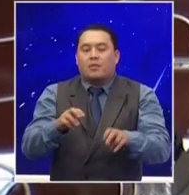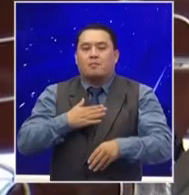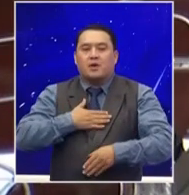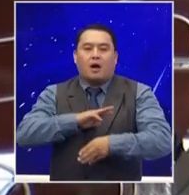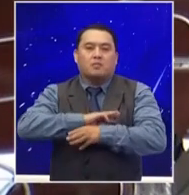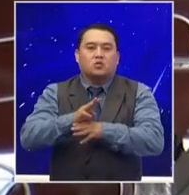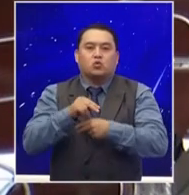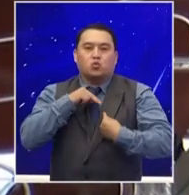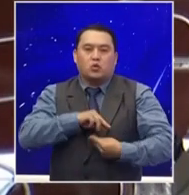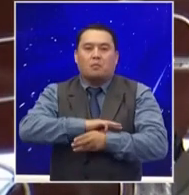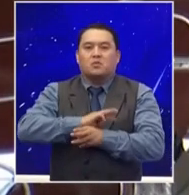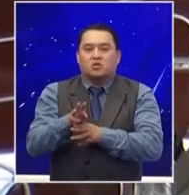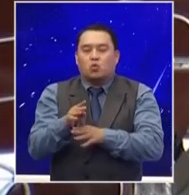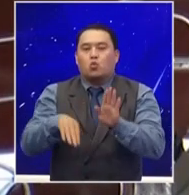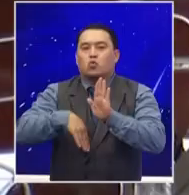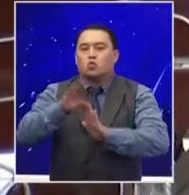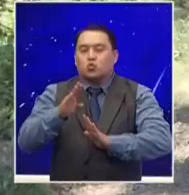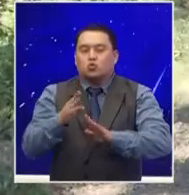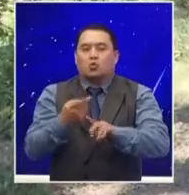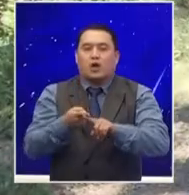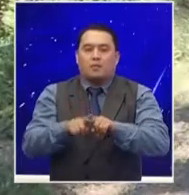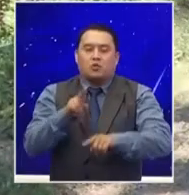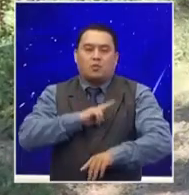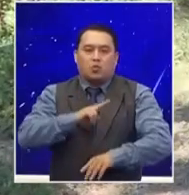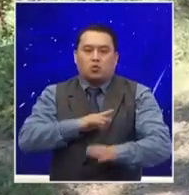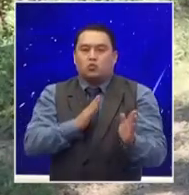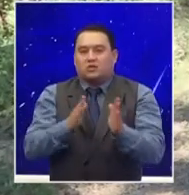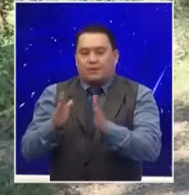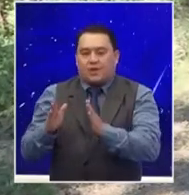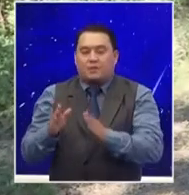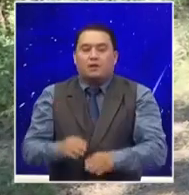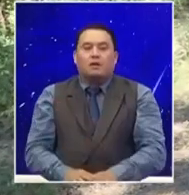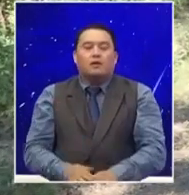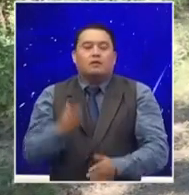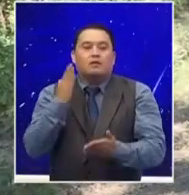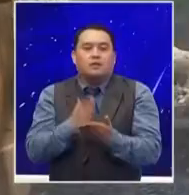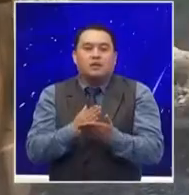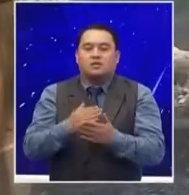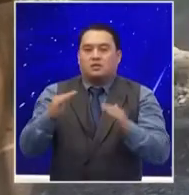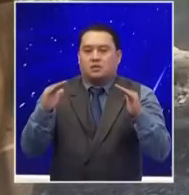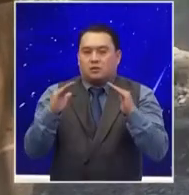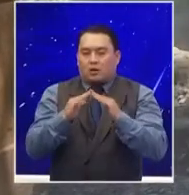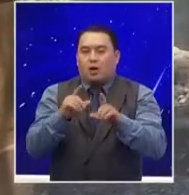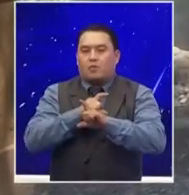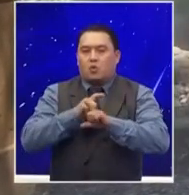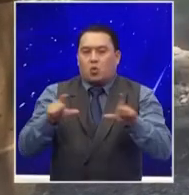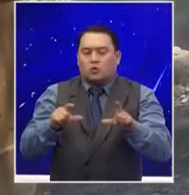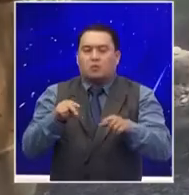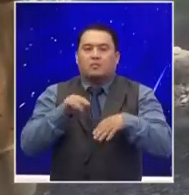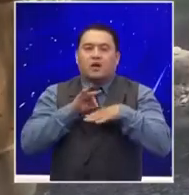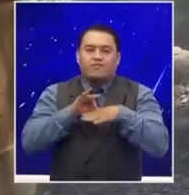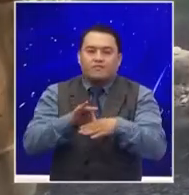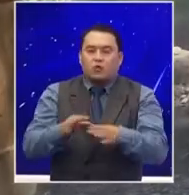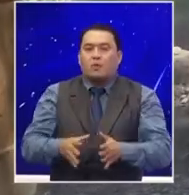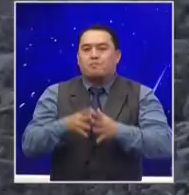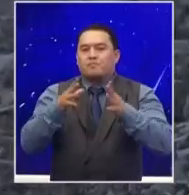обеспечиваем трудоустройство граждан, но и улучшаем инфраструктуру. Немало объектов строится и реконструируется в сфере ЖКХ. В частности, дорожная карта занятости